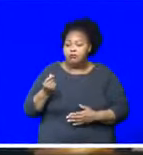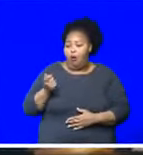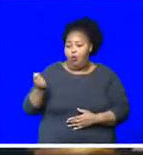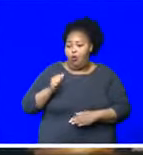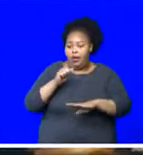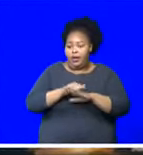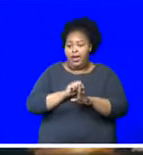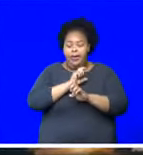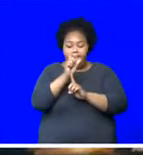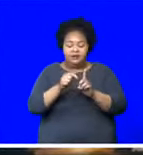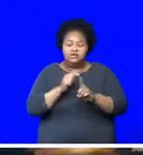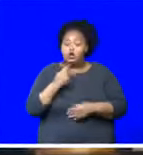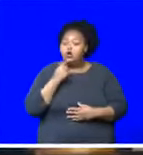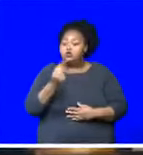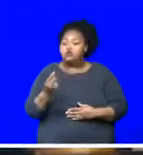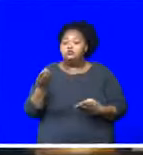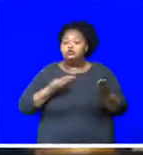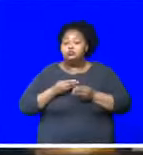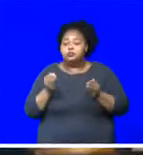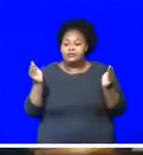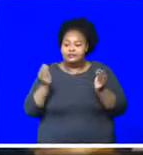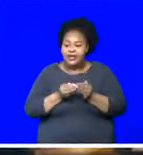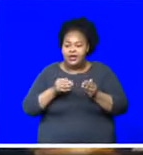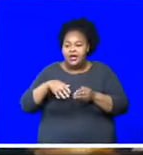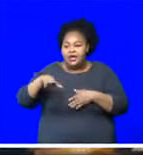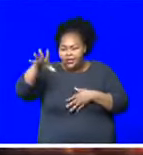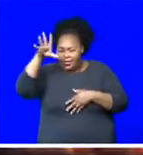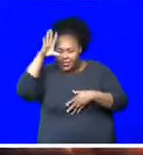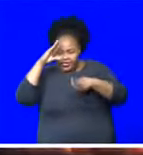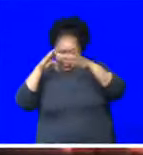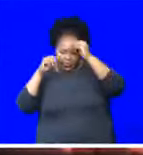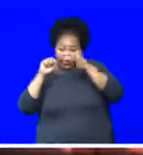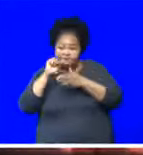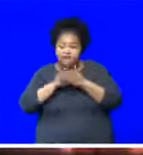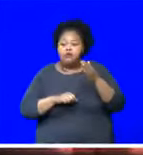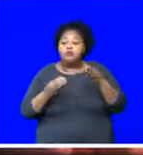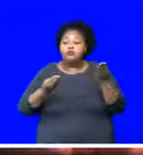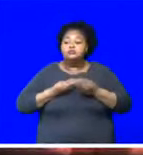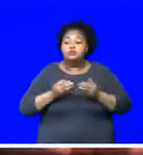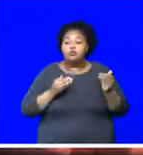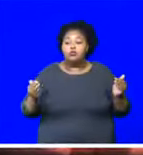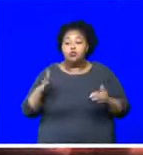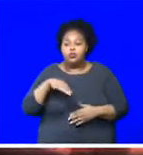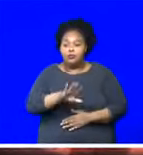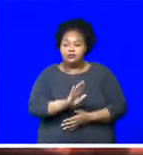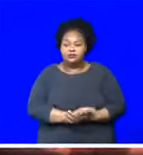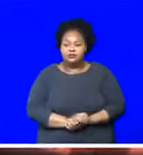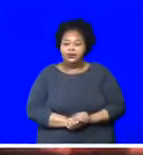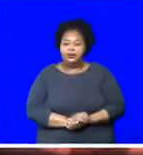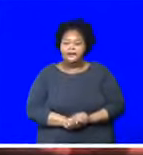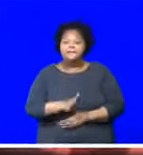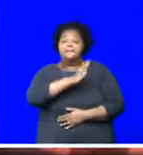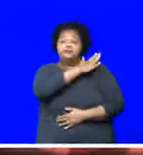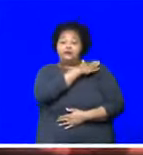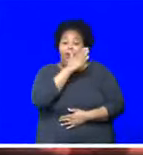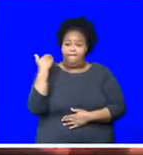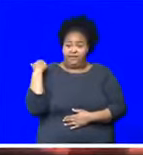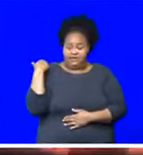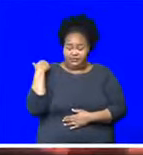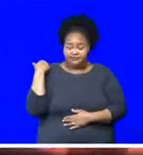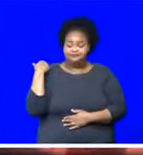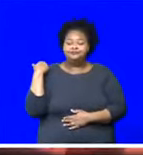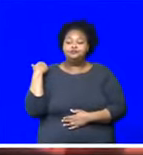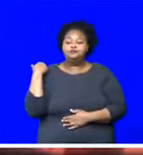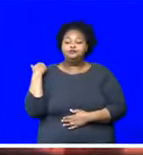kubalimi lesebavele bacalile kwenta ibhizinisi ngekulima. Imvuna yelitiko letekulima Jabulani Mabuza uthi